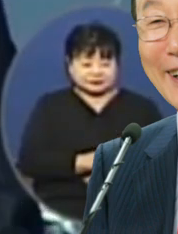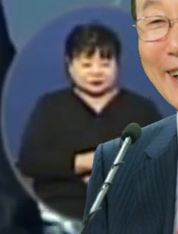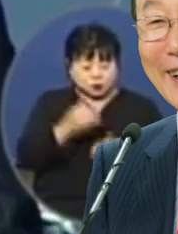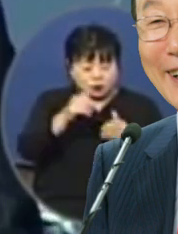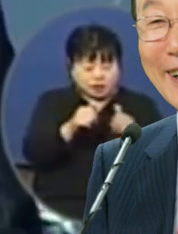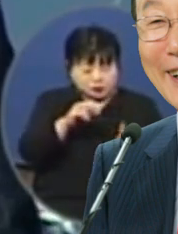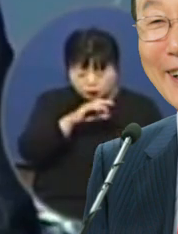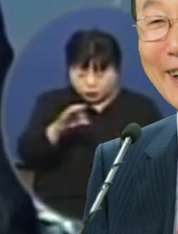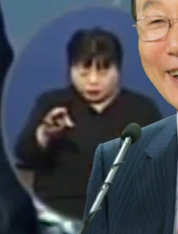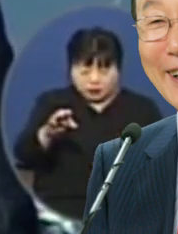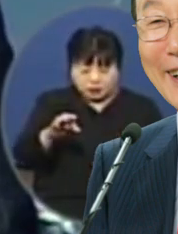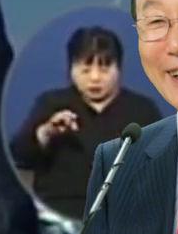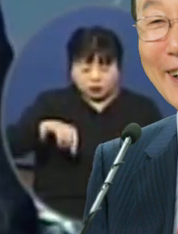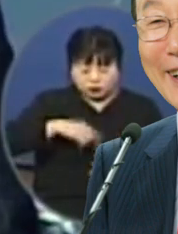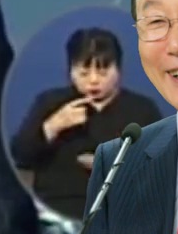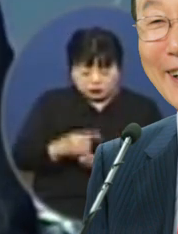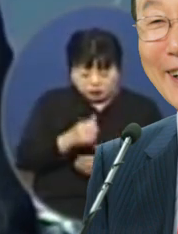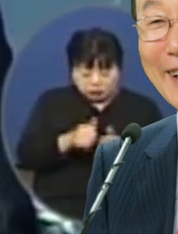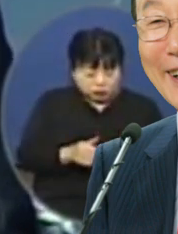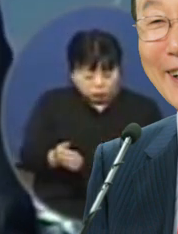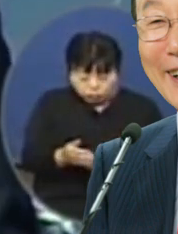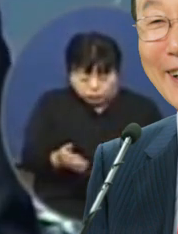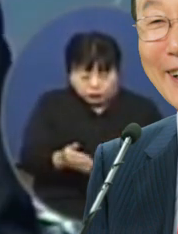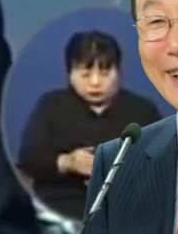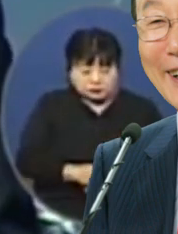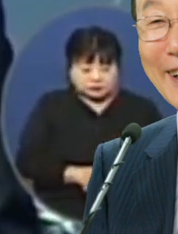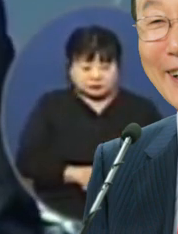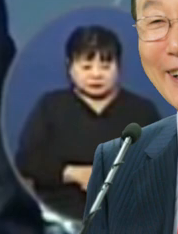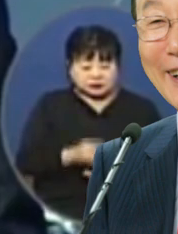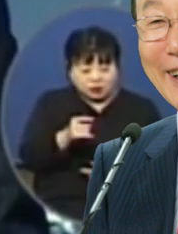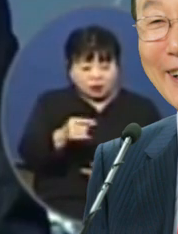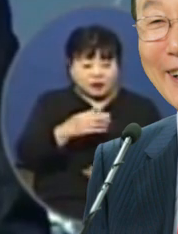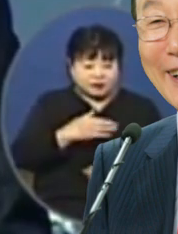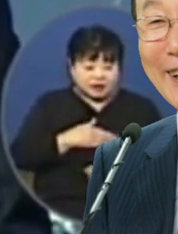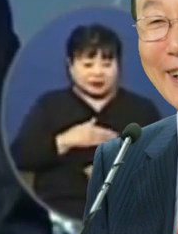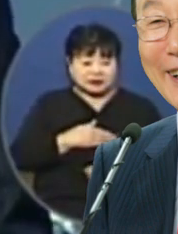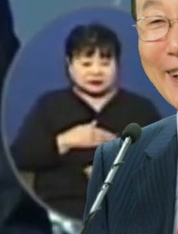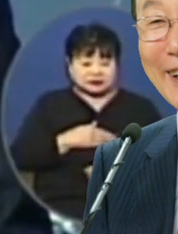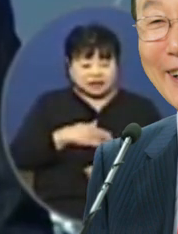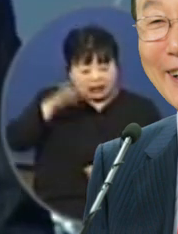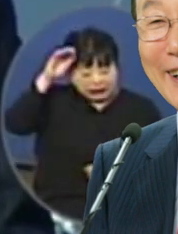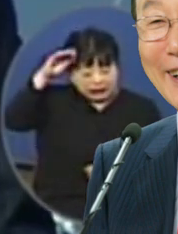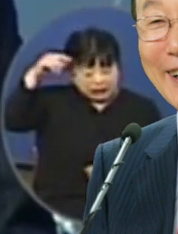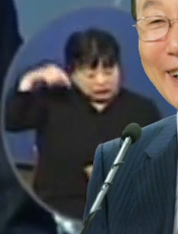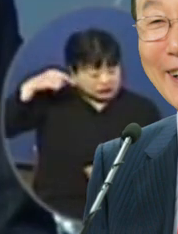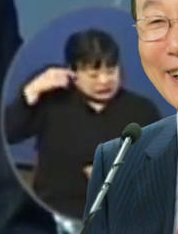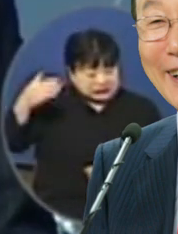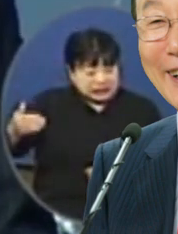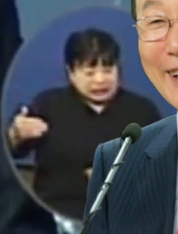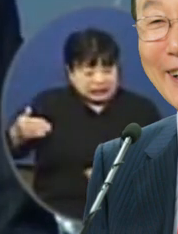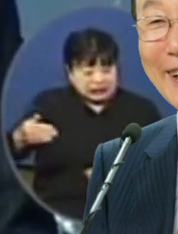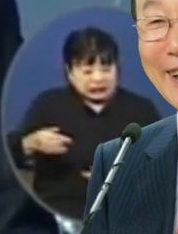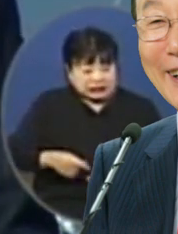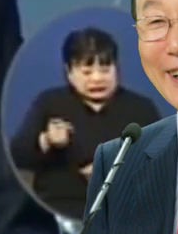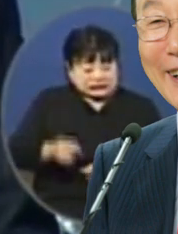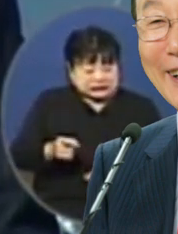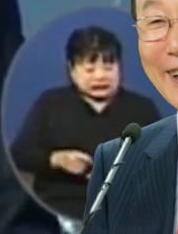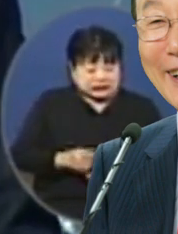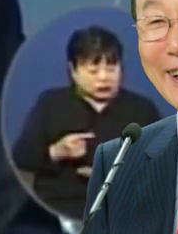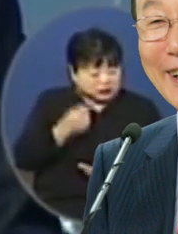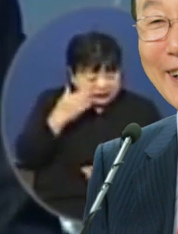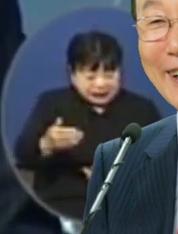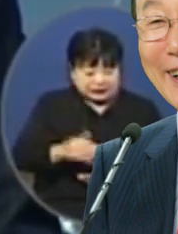골리앗이 보니까 다윗이 혼자 나오지 하나님 어디 있습니까? 네가 나를 개인 줄 알고 부직갱이를 들고 나오느냐.